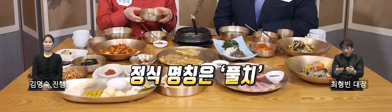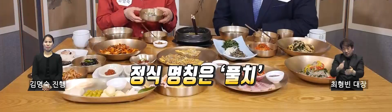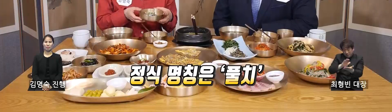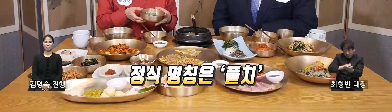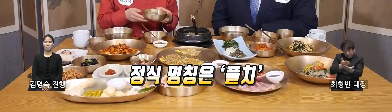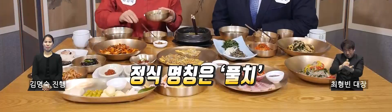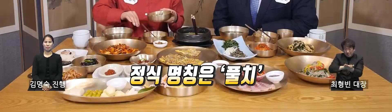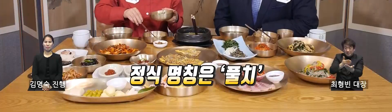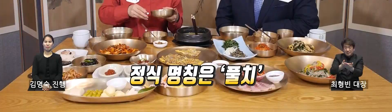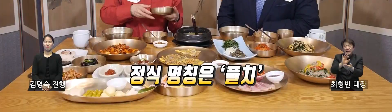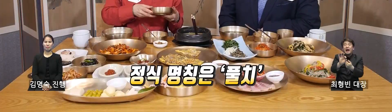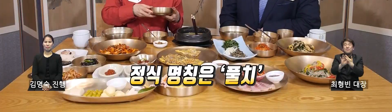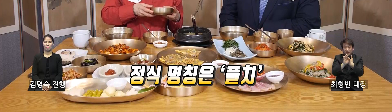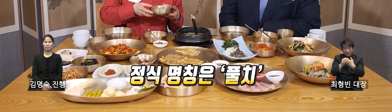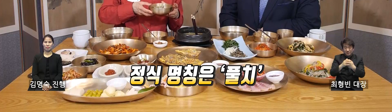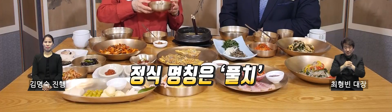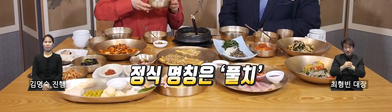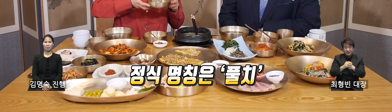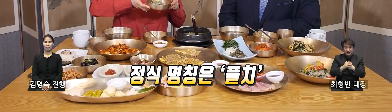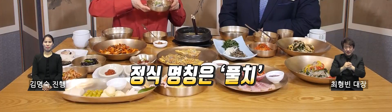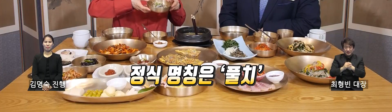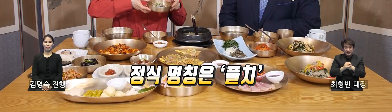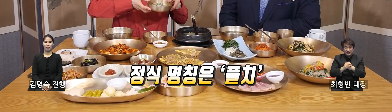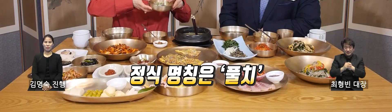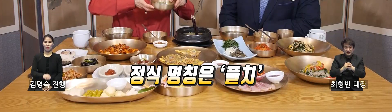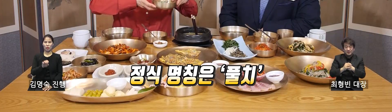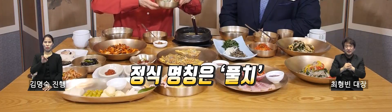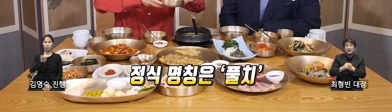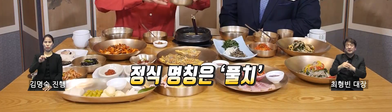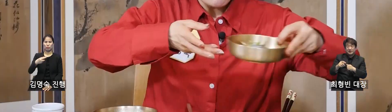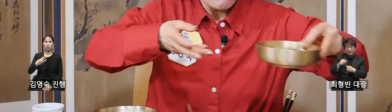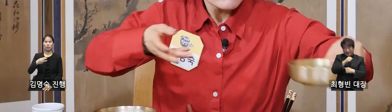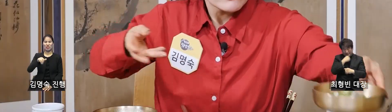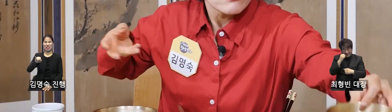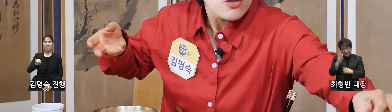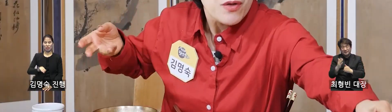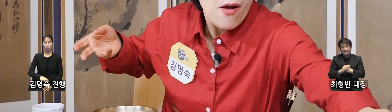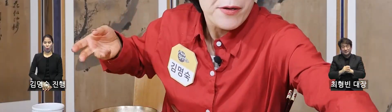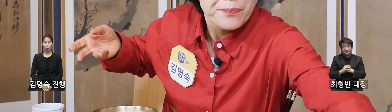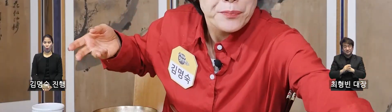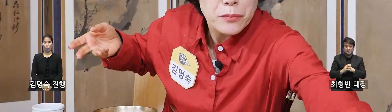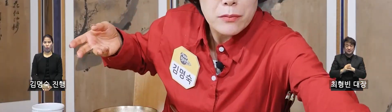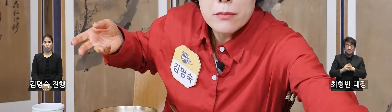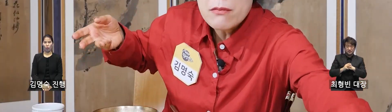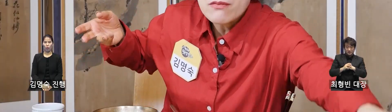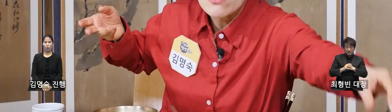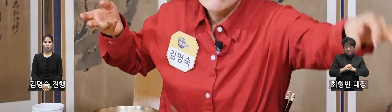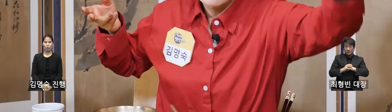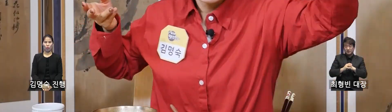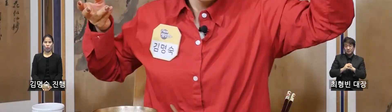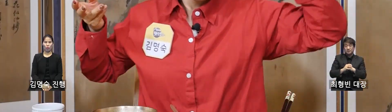요 전라도는 특히 라고 합니다 그 치와 풀치 5 원이 그러면